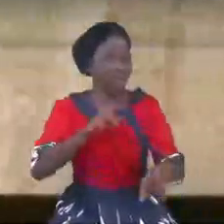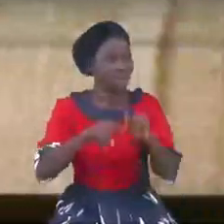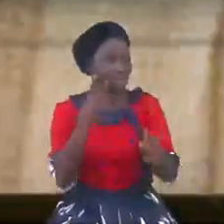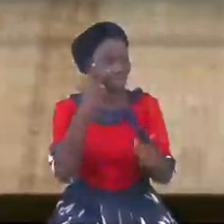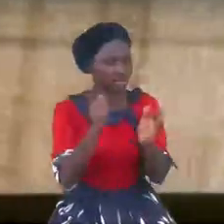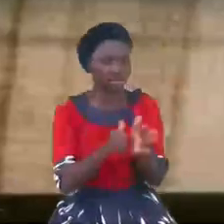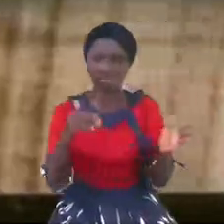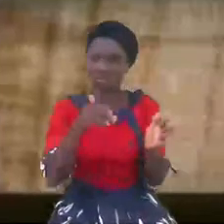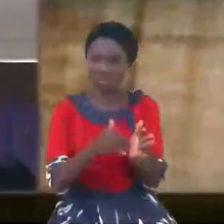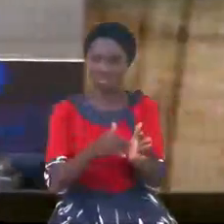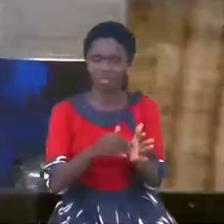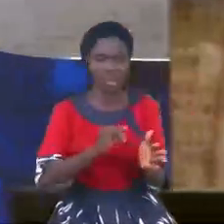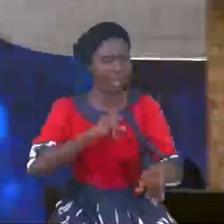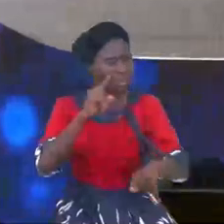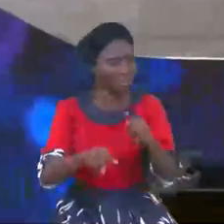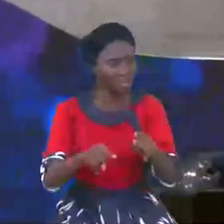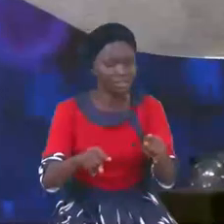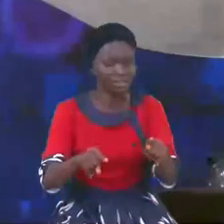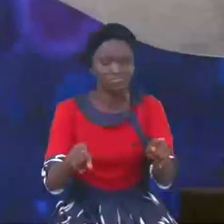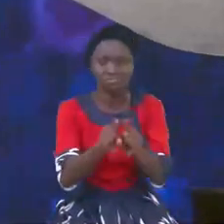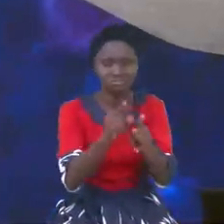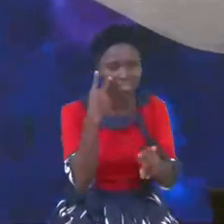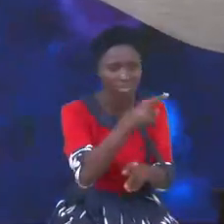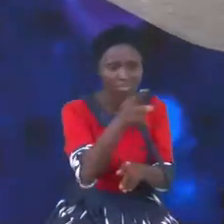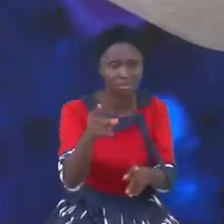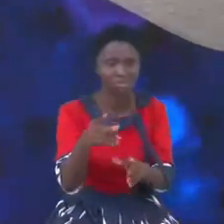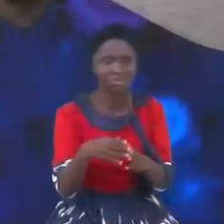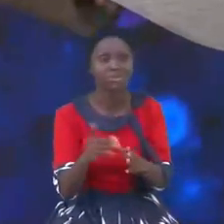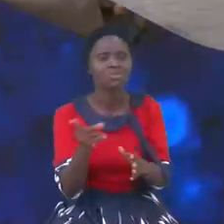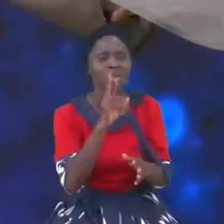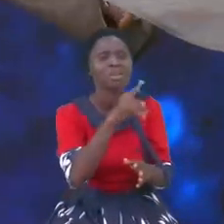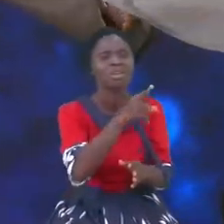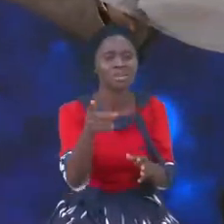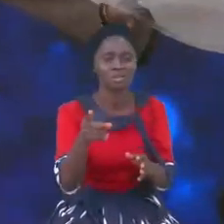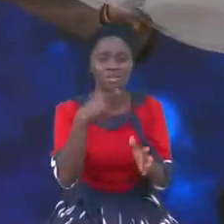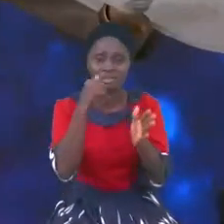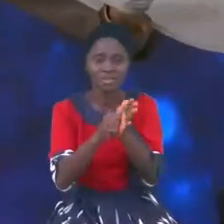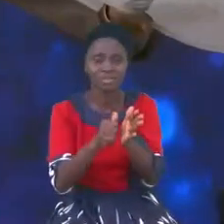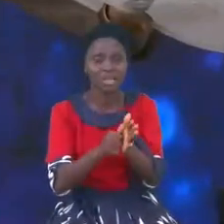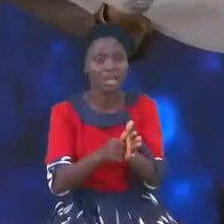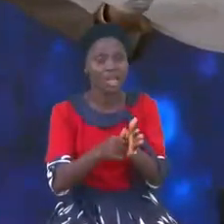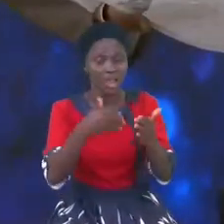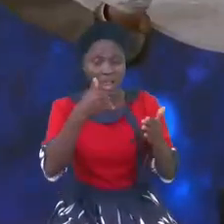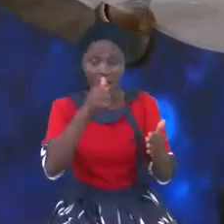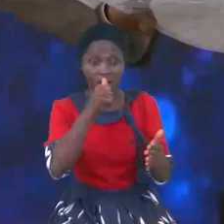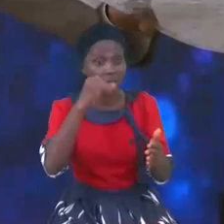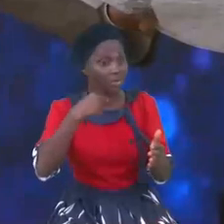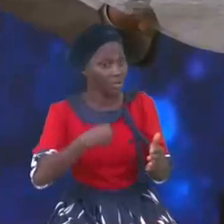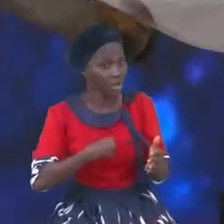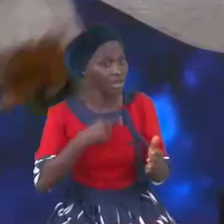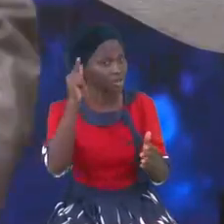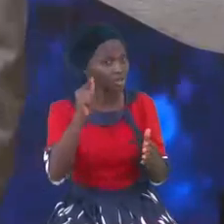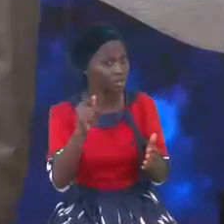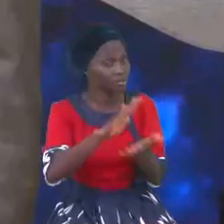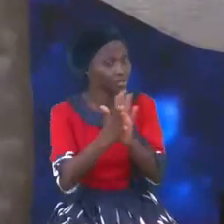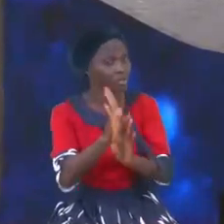éloignez de moi. Je ne peux même pas vous voir. Où êtes-vous? Et dit, suis-je devenu votre ennemi en